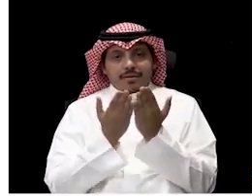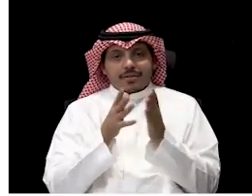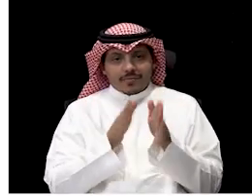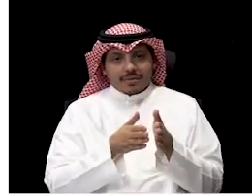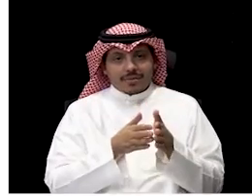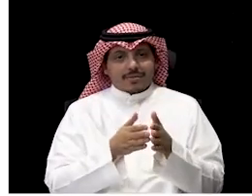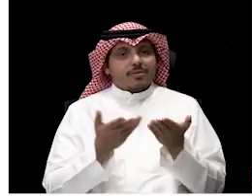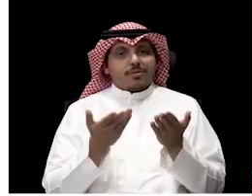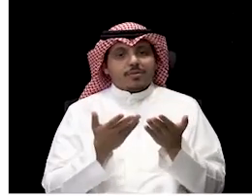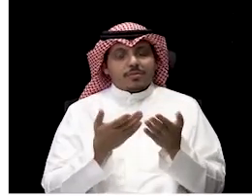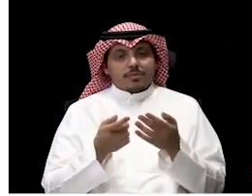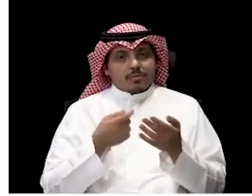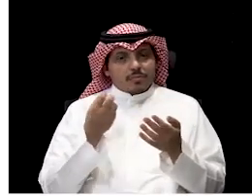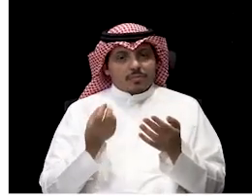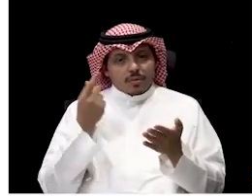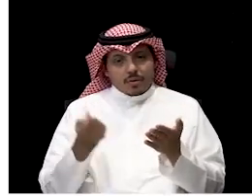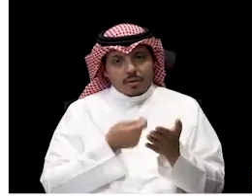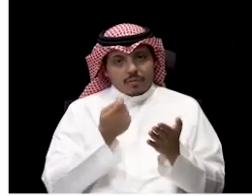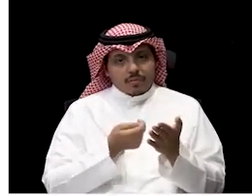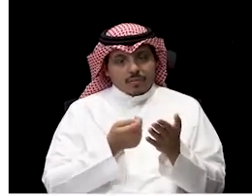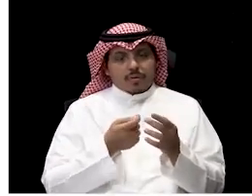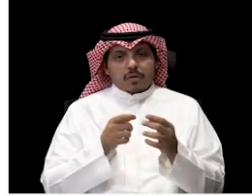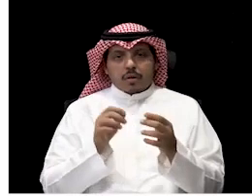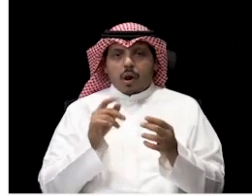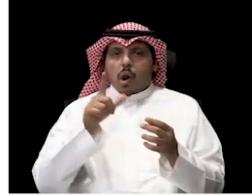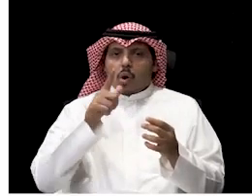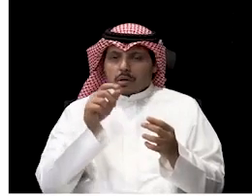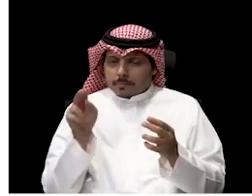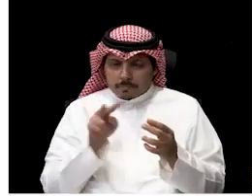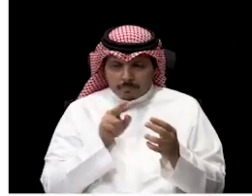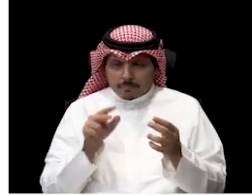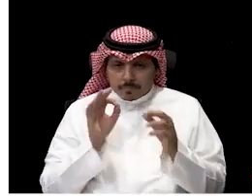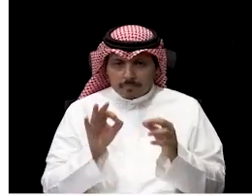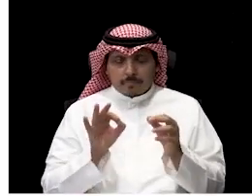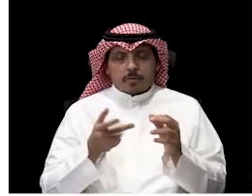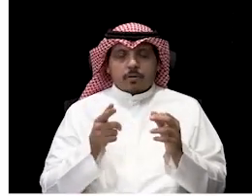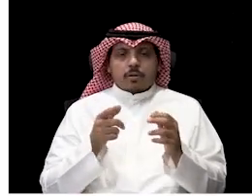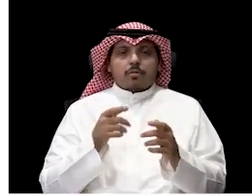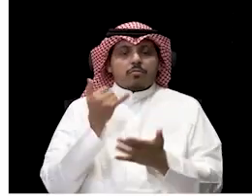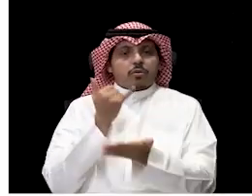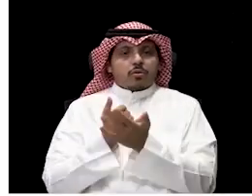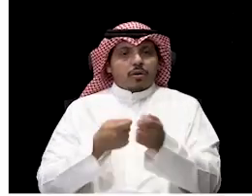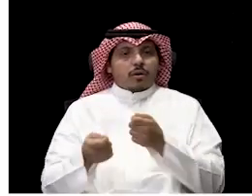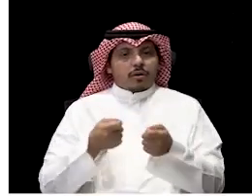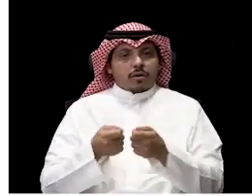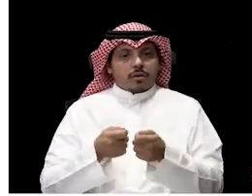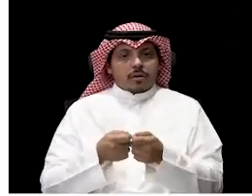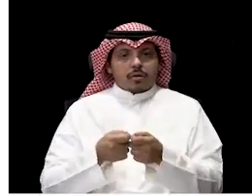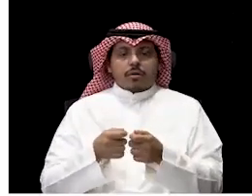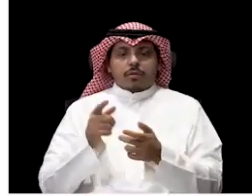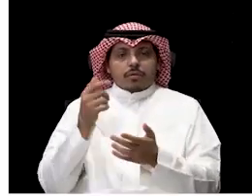أحسنت، نقول مؤلف كتب، مدقق لغوي، مسؤول الحاسب الآلي، عامل